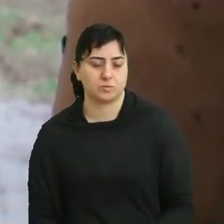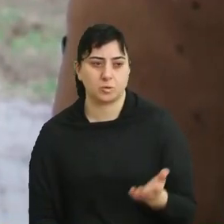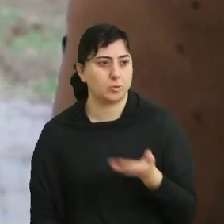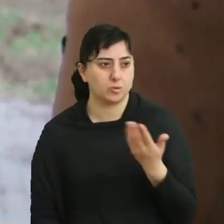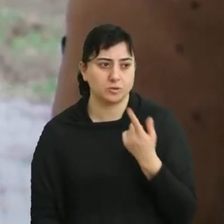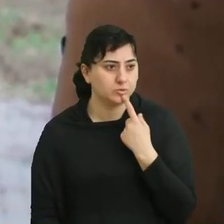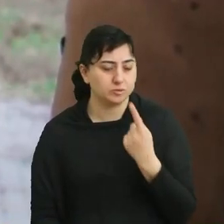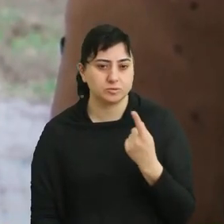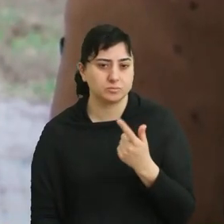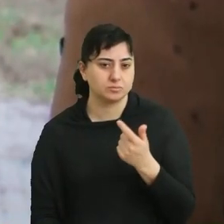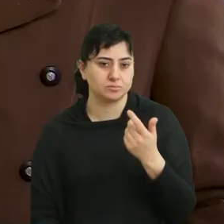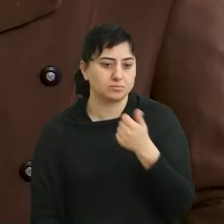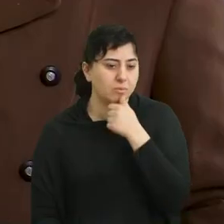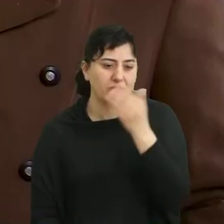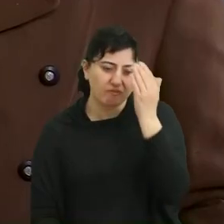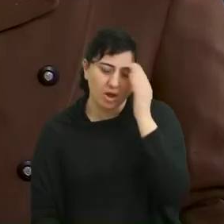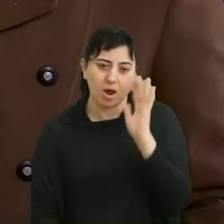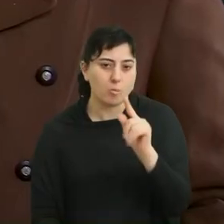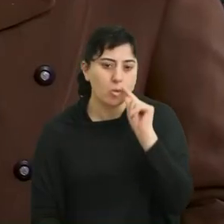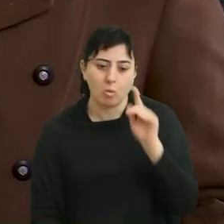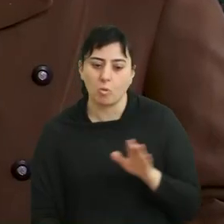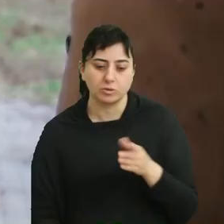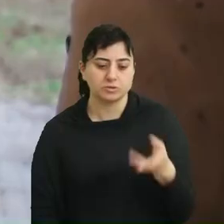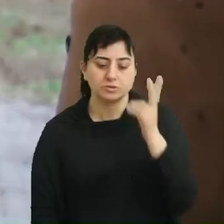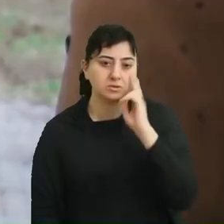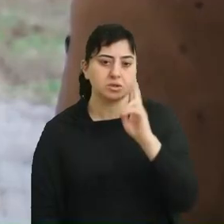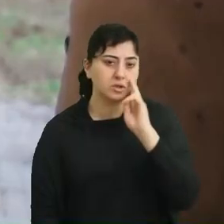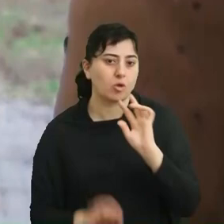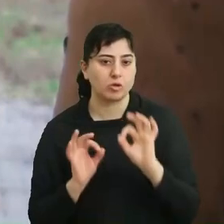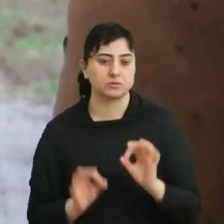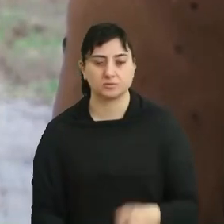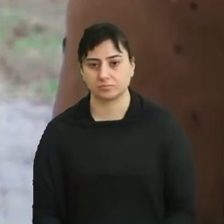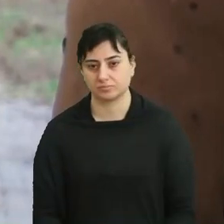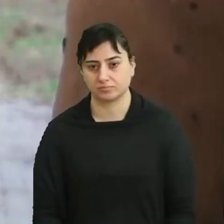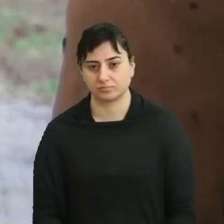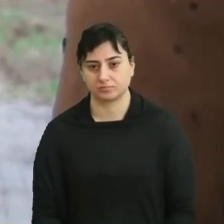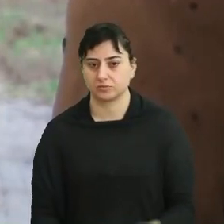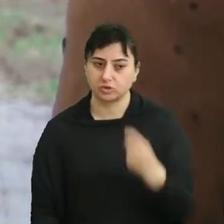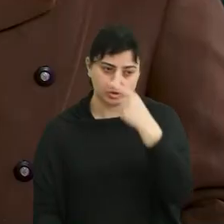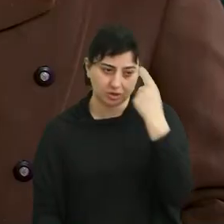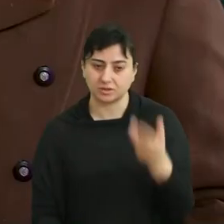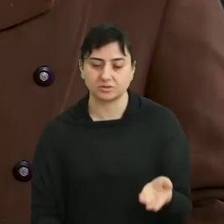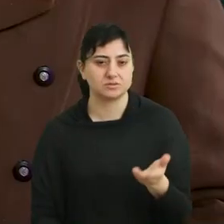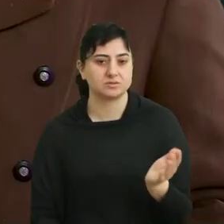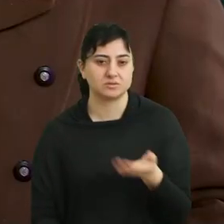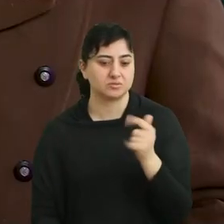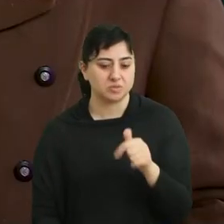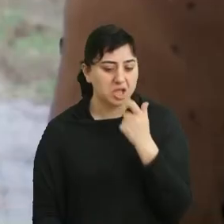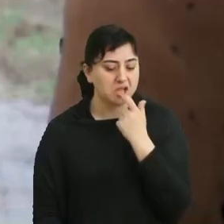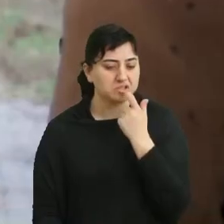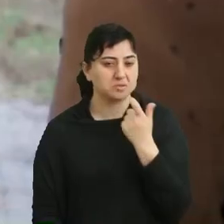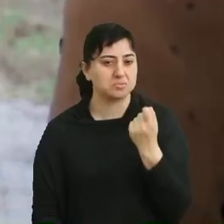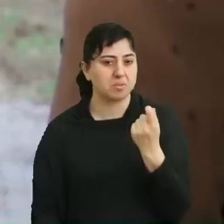efendim? Baba ziyırt ama oğlan yarım kan. Zengin vallahi, çok şanslı. Daha bu